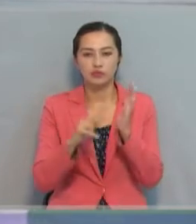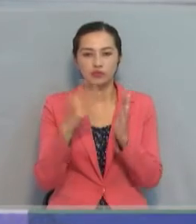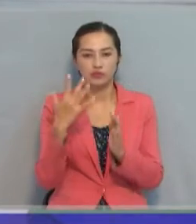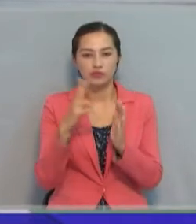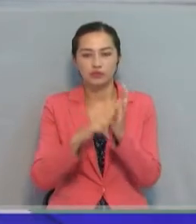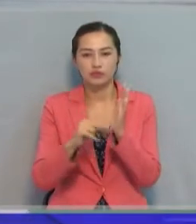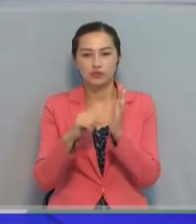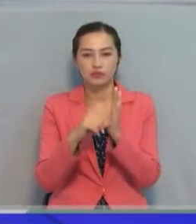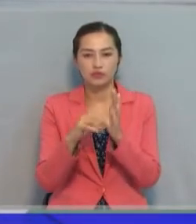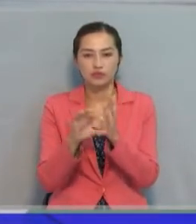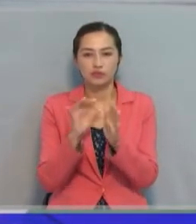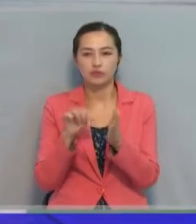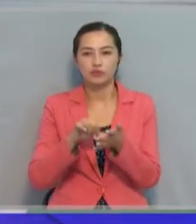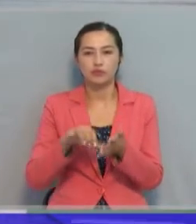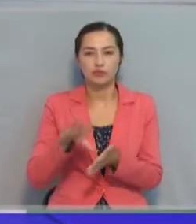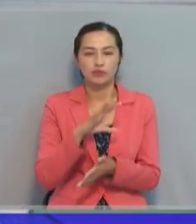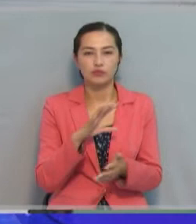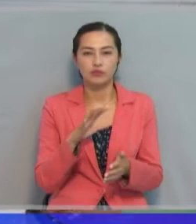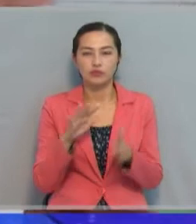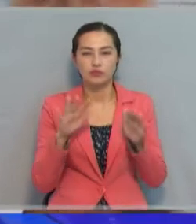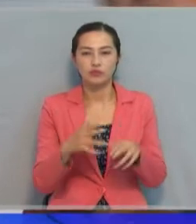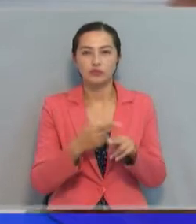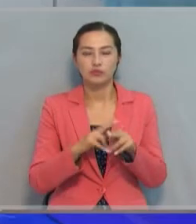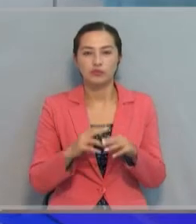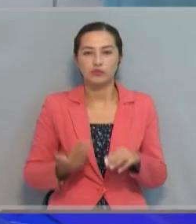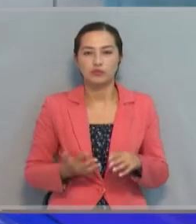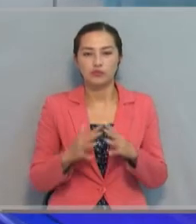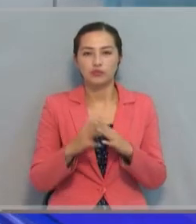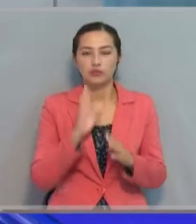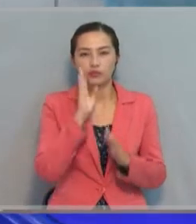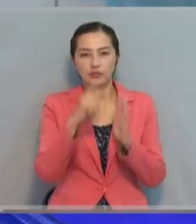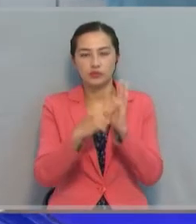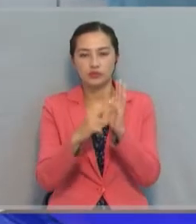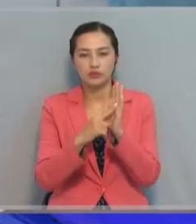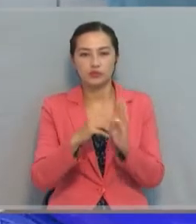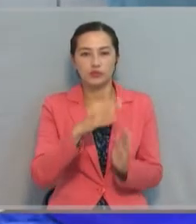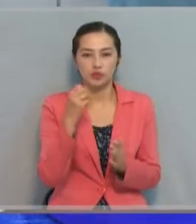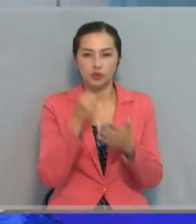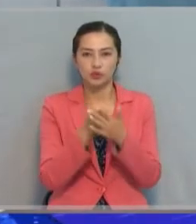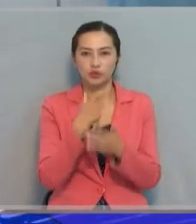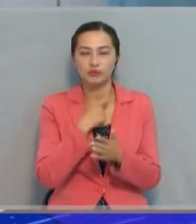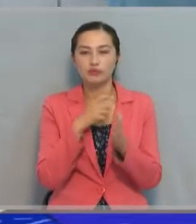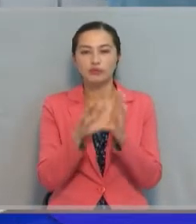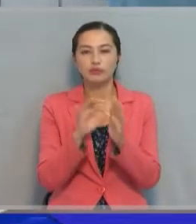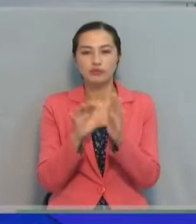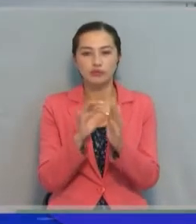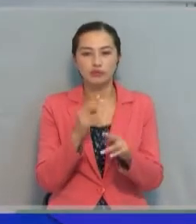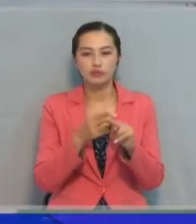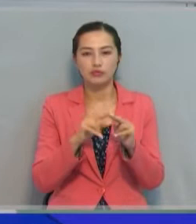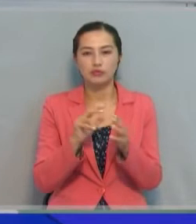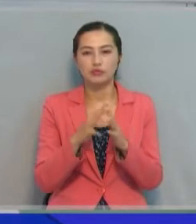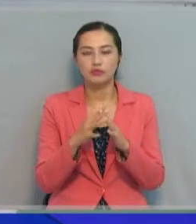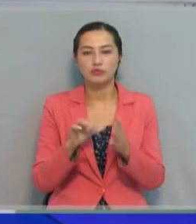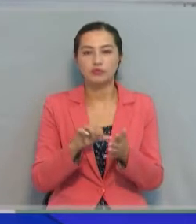86-шы екі бірдей сайлау учаскесі орналасқан. Мұнда ауыл тұрғындары таңғы сағат 7-ден келіп өз дауыстарын бере алады. Жалпы ауылдық округ